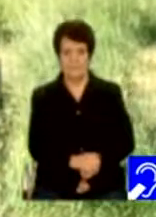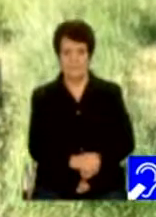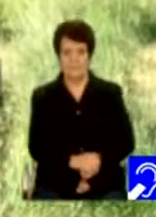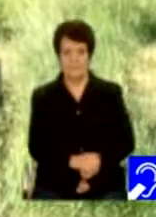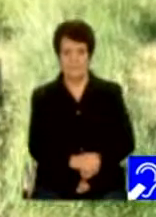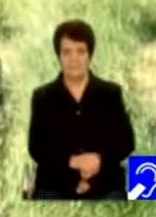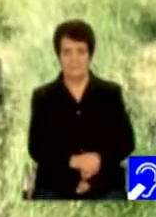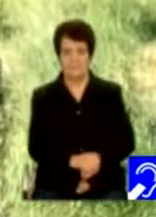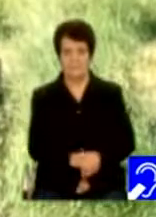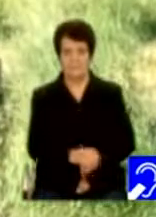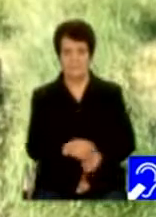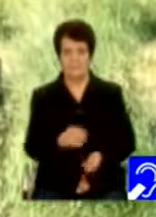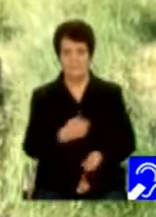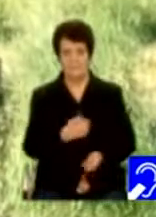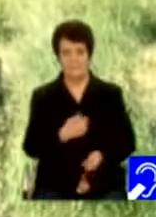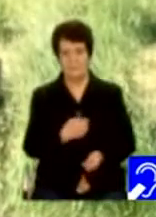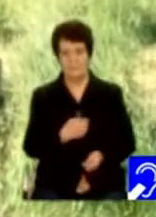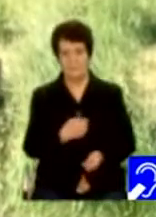Nu e lucru, că lucrăm cu ziua.